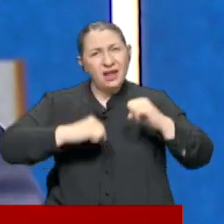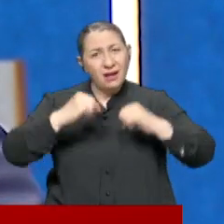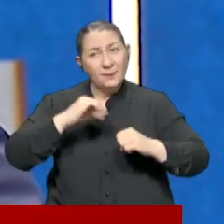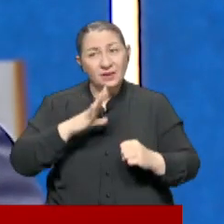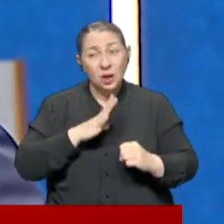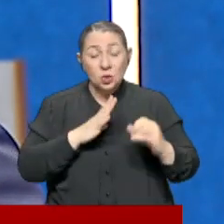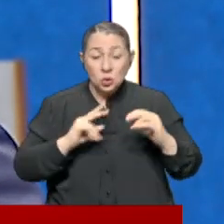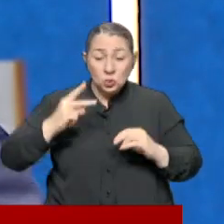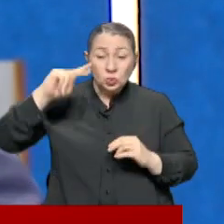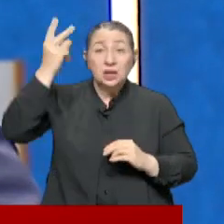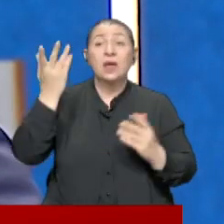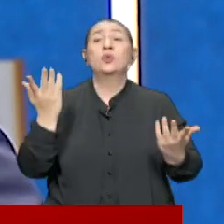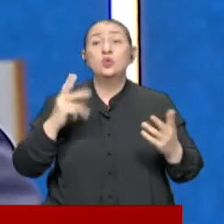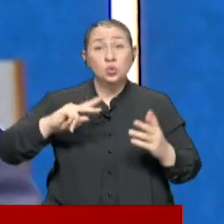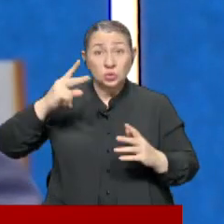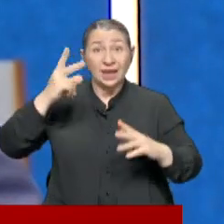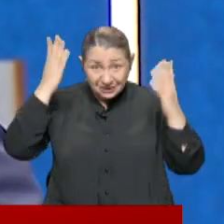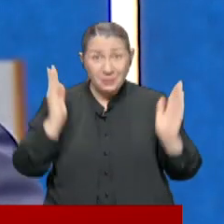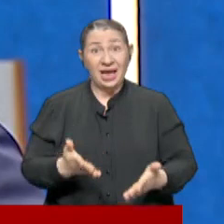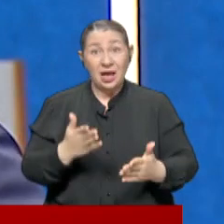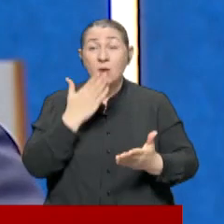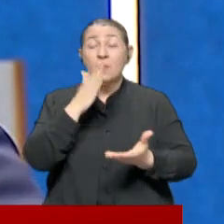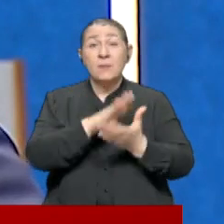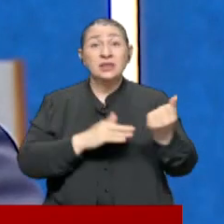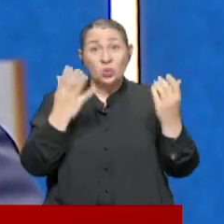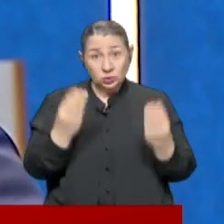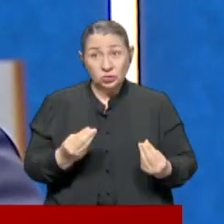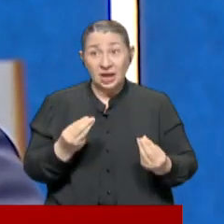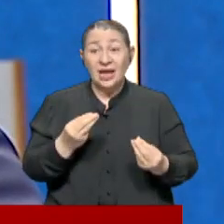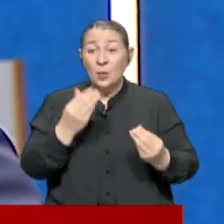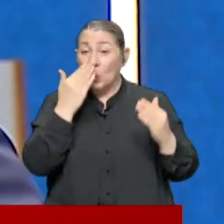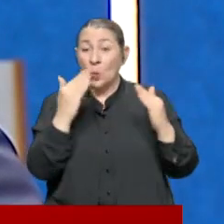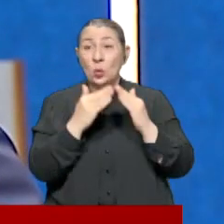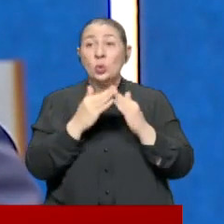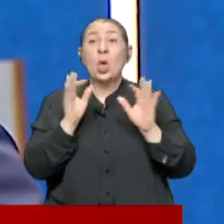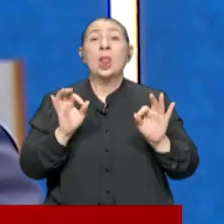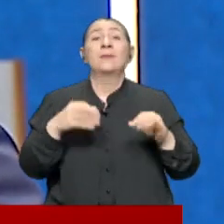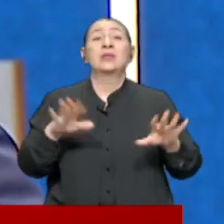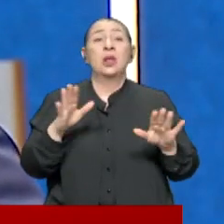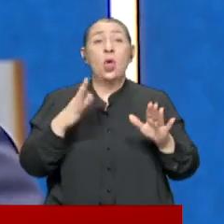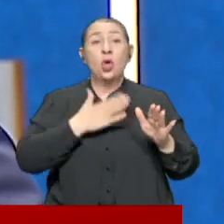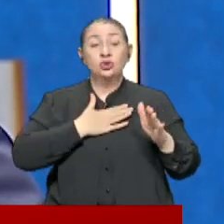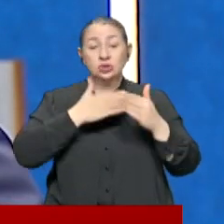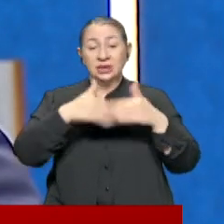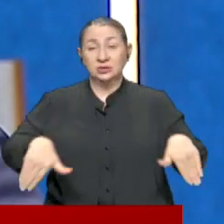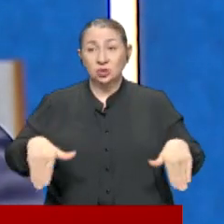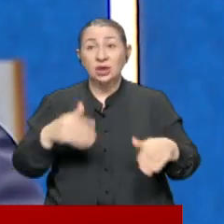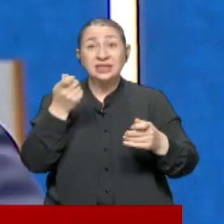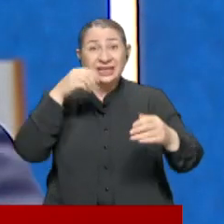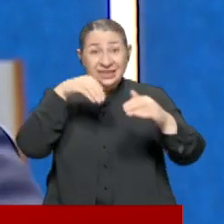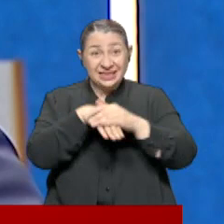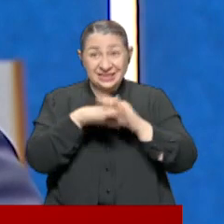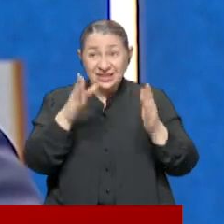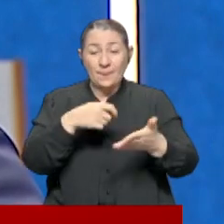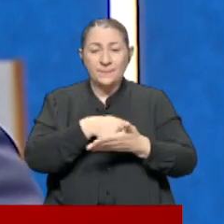var, yükselemiyorsunuz. Yükselseniz bile mezun olduğunuzda liyakat önemli değil, önünüz tıkanıyor. İşe girdiğiniz